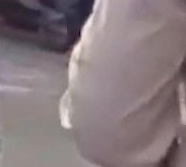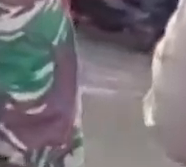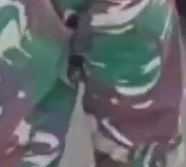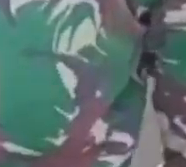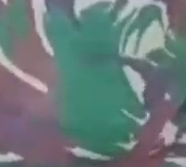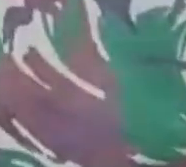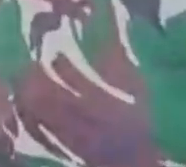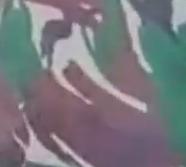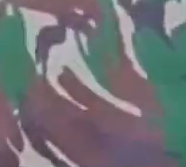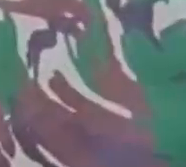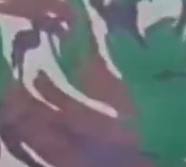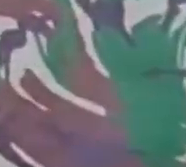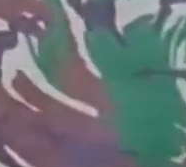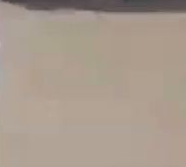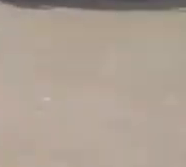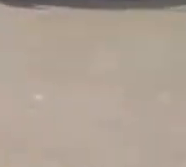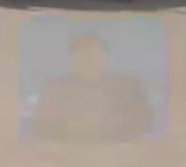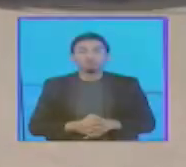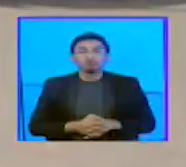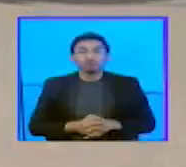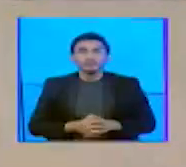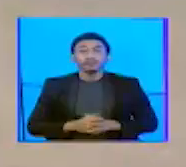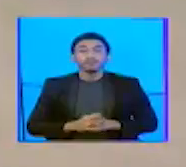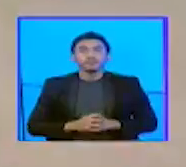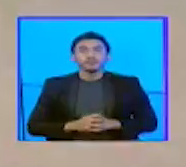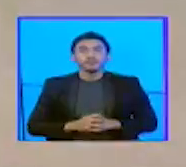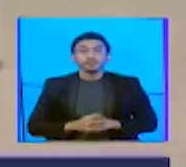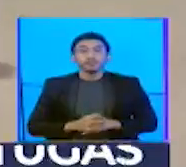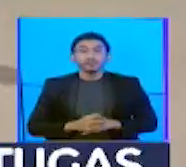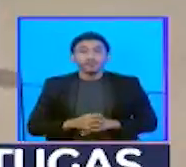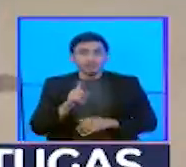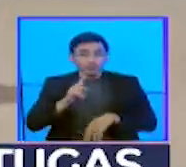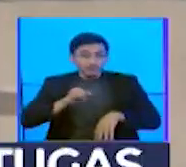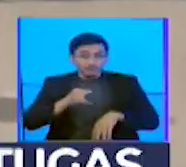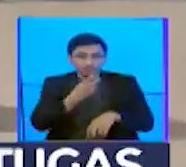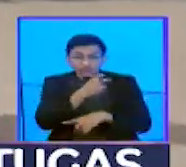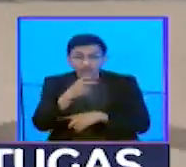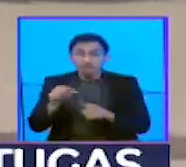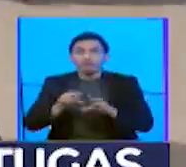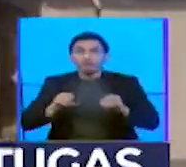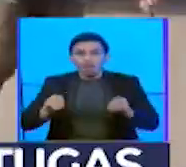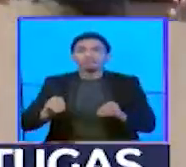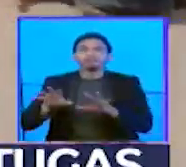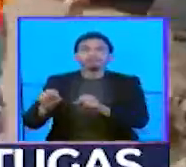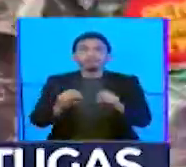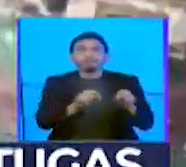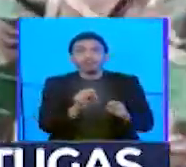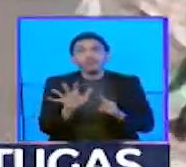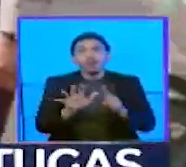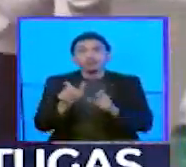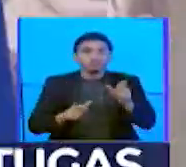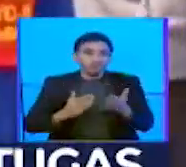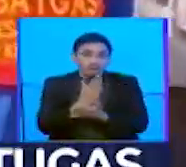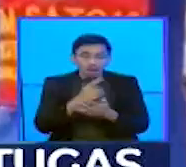sepeda motor dan pejalan kaki turut terjaring razia protokol kesehatan selama satu jam razia petugas menjaring 15 pelanggan tidak memiliki